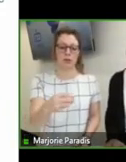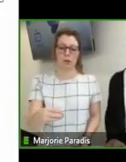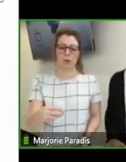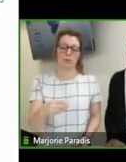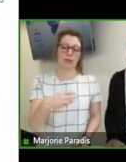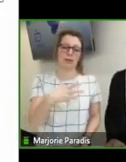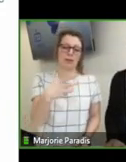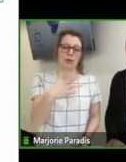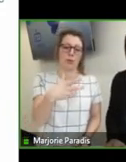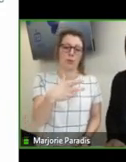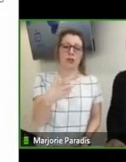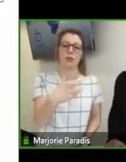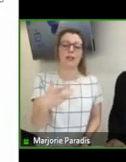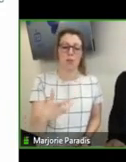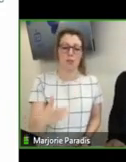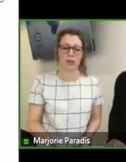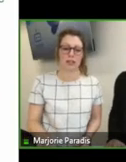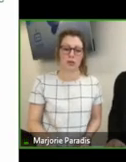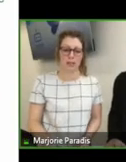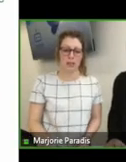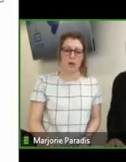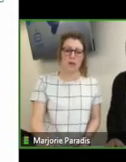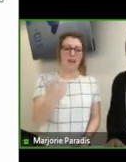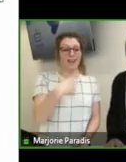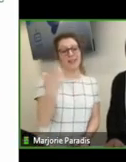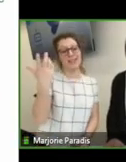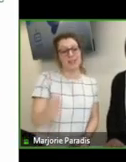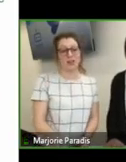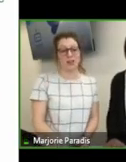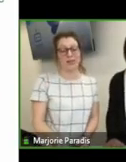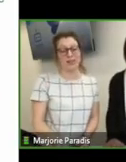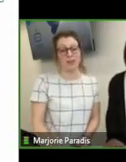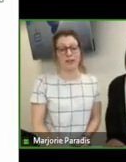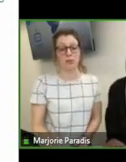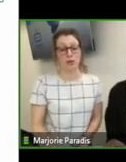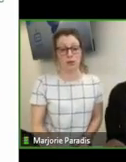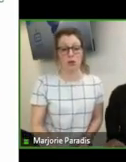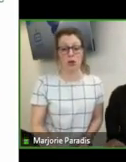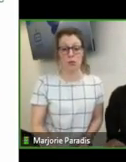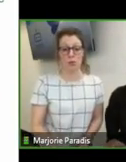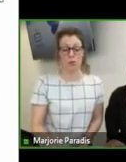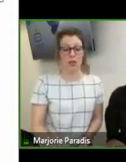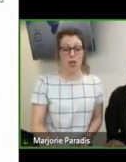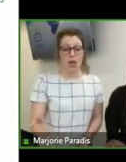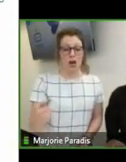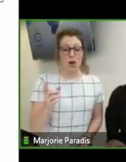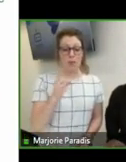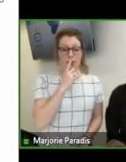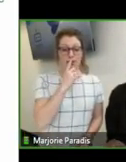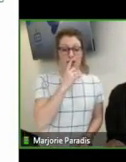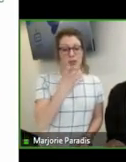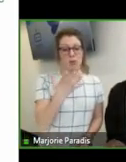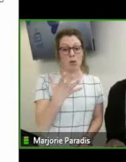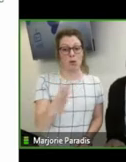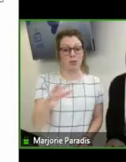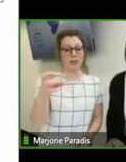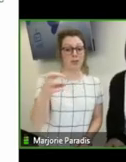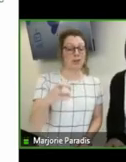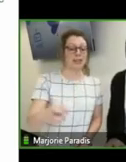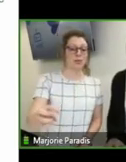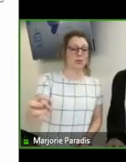loin dans un projet ou le développement d'une ressource quelconque. Bien, faites appel à nous, là, on sera là pour vous. Puis sinon, bien, je